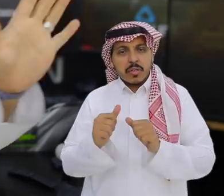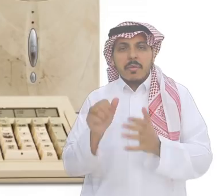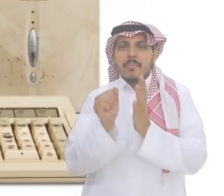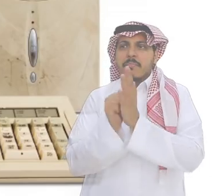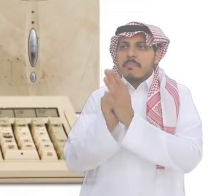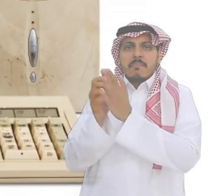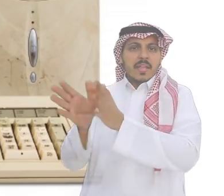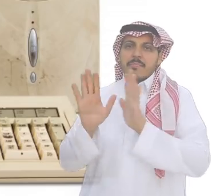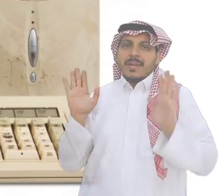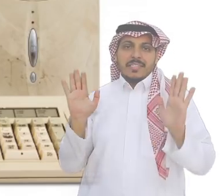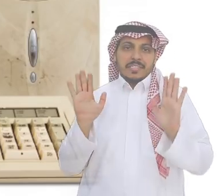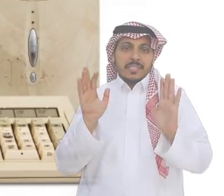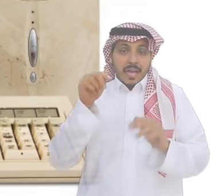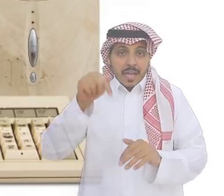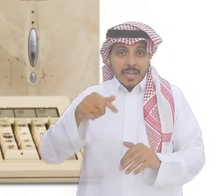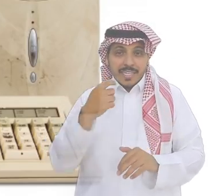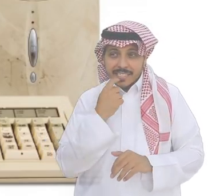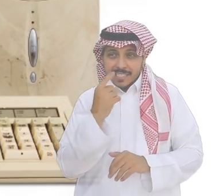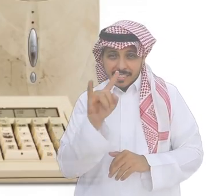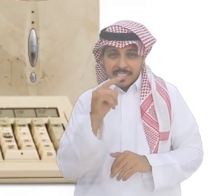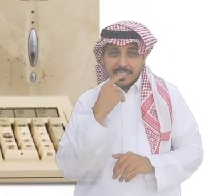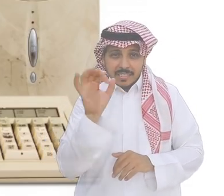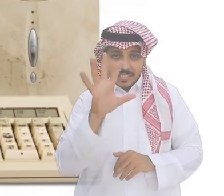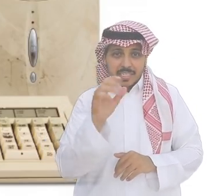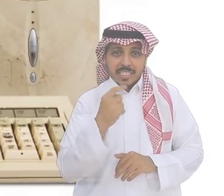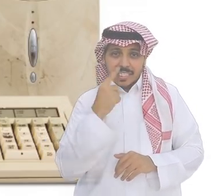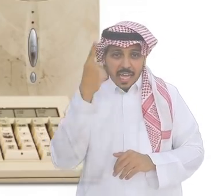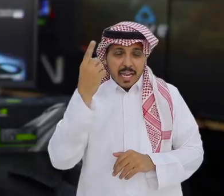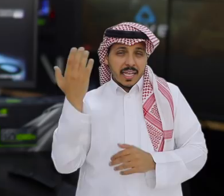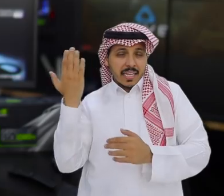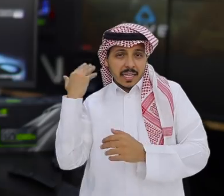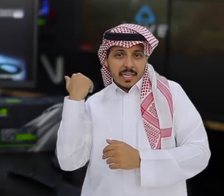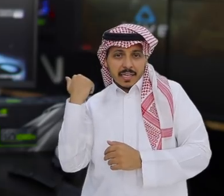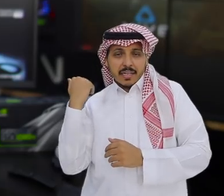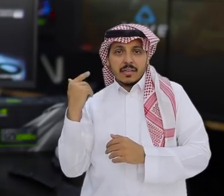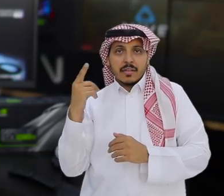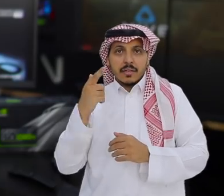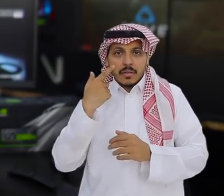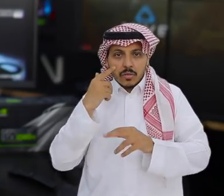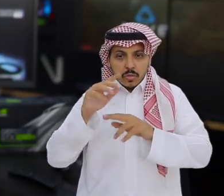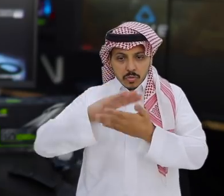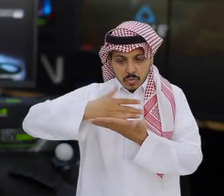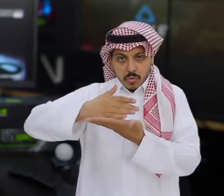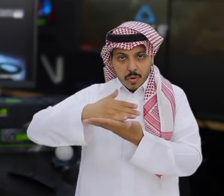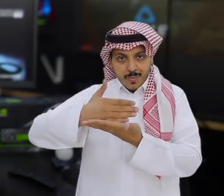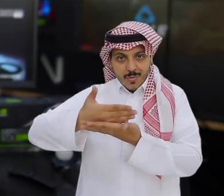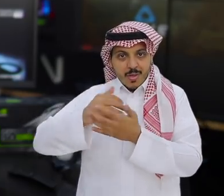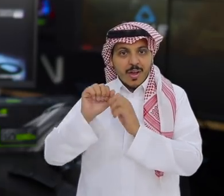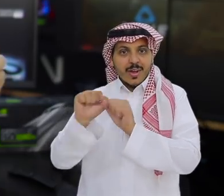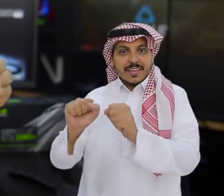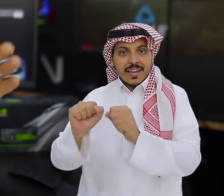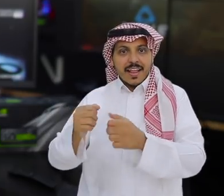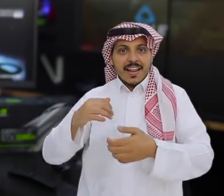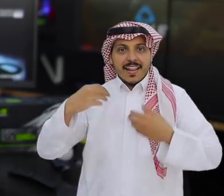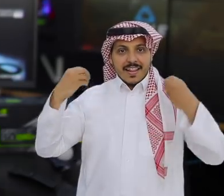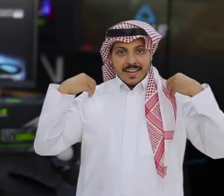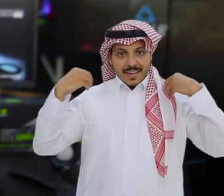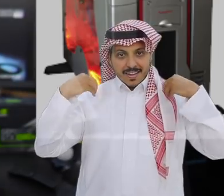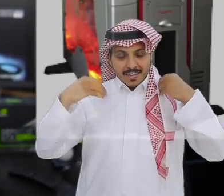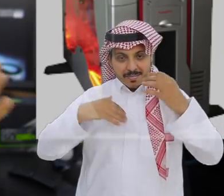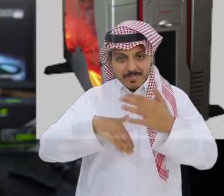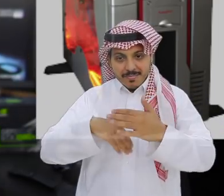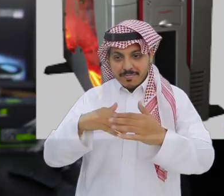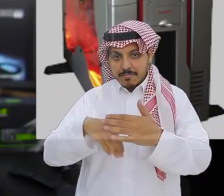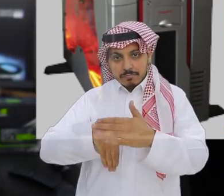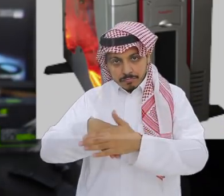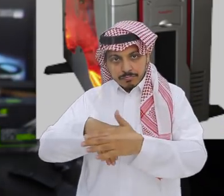والبيت بس. بعدين قبل 10-15 سنة تقريبا بدت تظهر حاسبات مخصصة للاعبين،